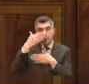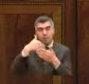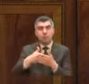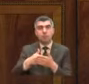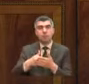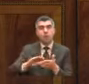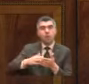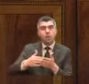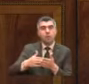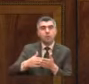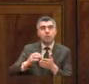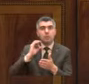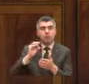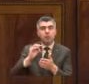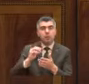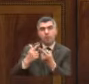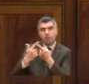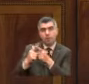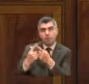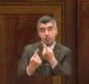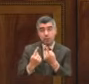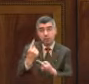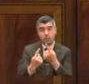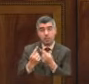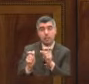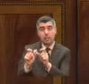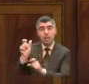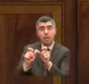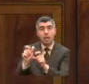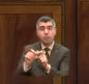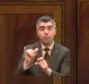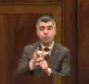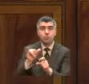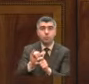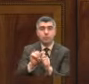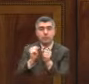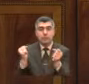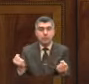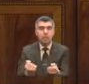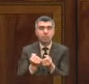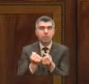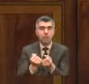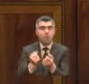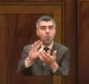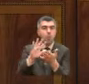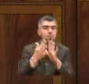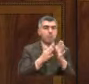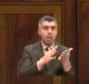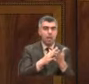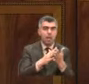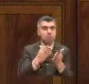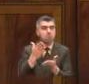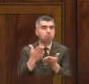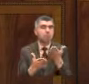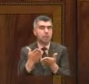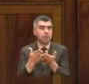اكثر البلدان المتشدده في الاستثمارات، لدرجه ان الناس اللي يحتجوا كيقولوا واش بغيتوا ديروا التنميه ولا بغيتوا تحافظوا على البيئه، خص يكون شي توازن.